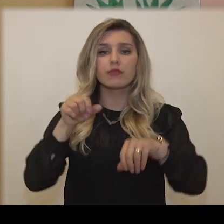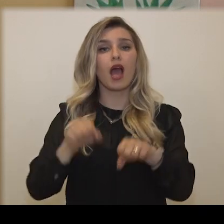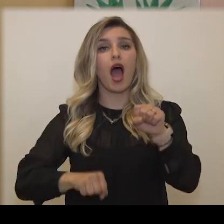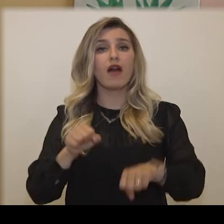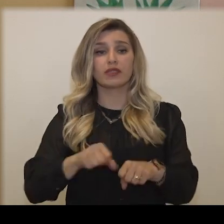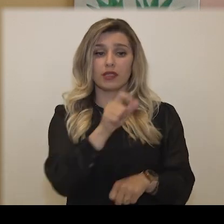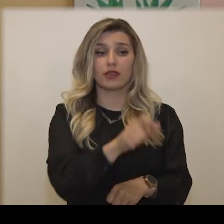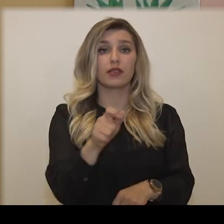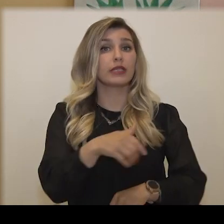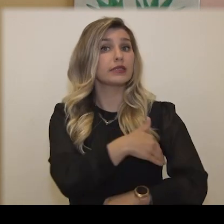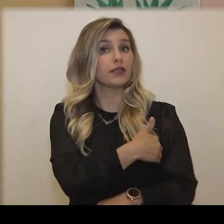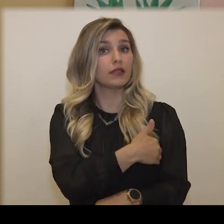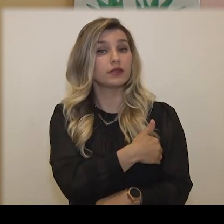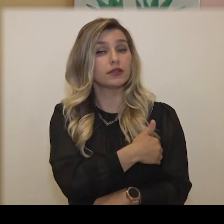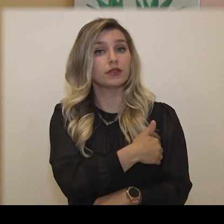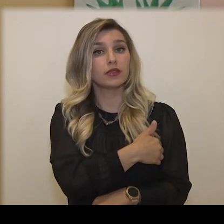dhe hapim